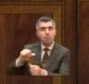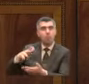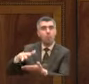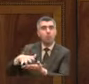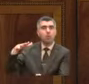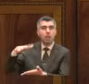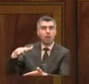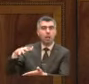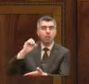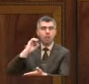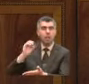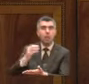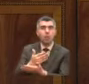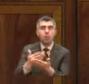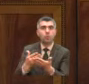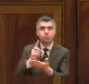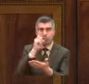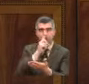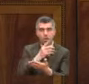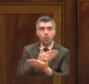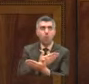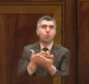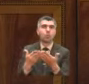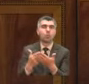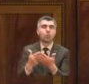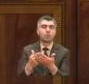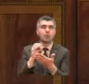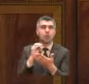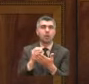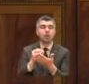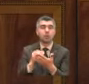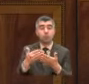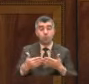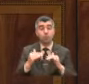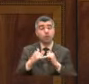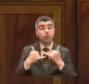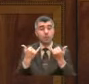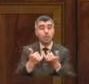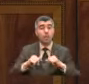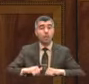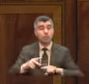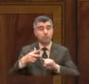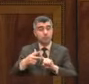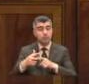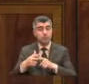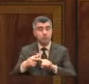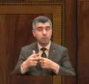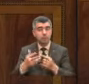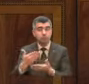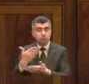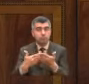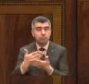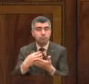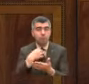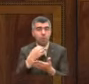الساعه الثالثه باش نشوفوا منين يمكن نوفروا الغاز يعني للصناعه الوطنيه، واشتغلنا اكثر من ذلك، مشينا للمرافق الاجتماعيه لان كان